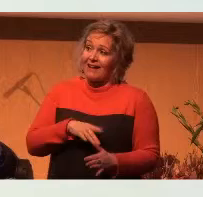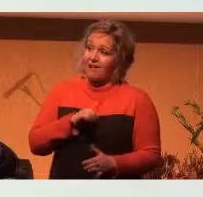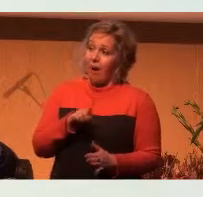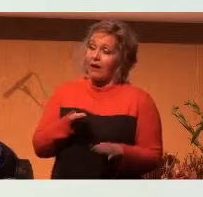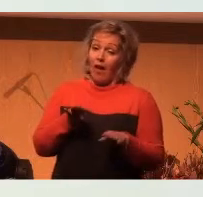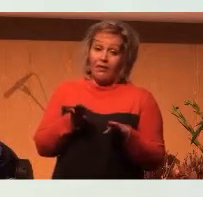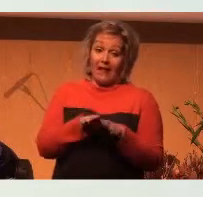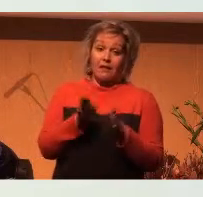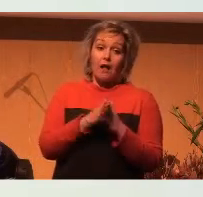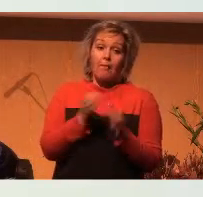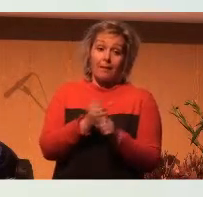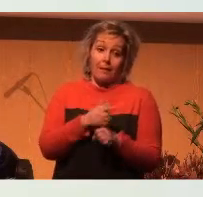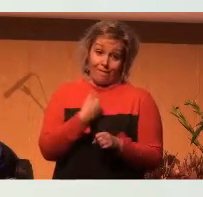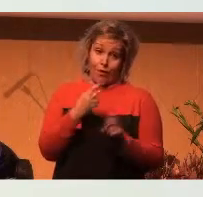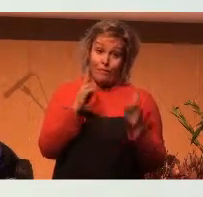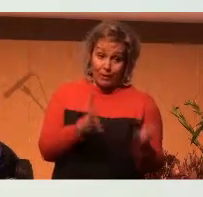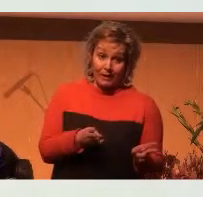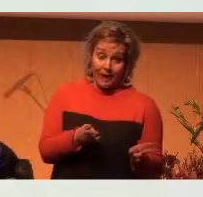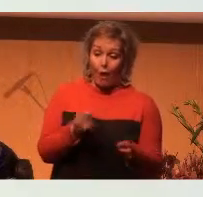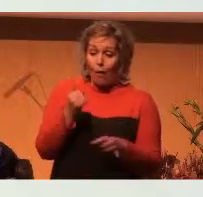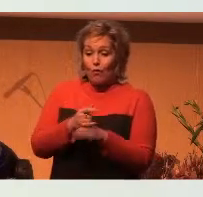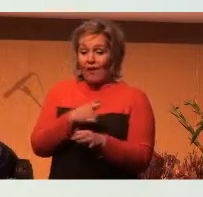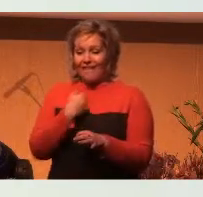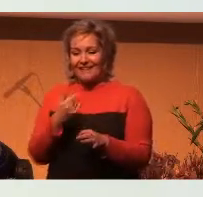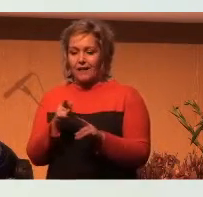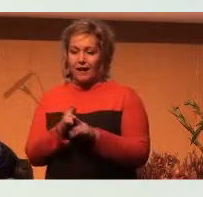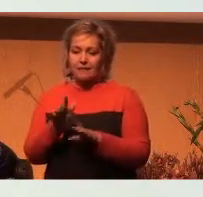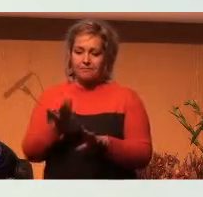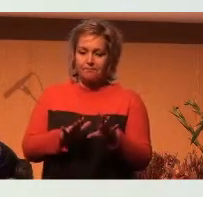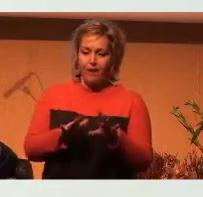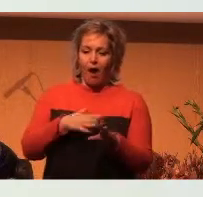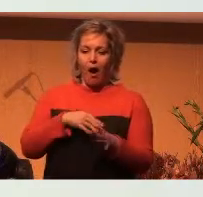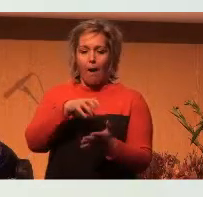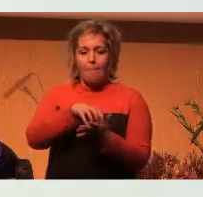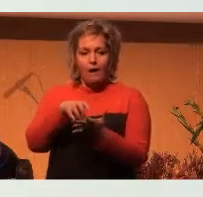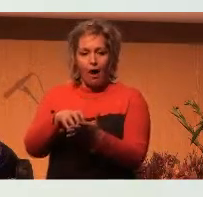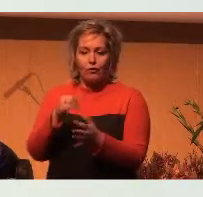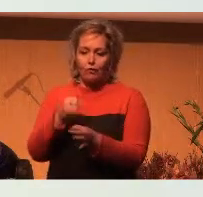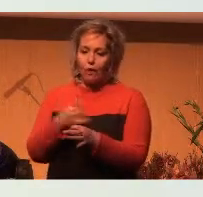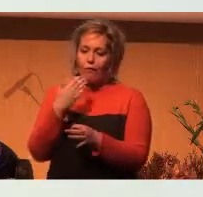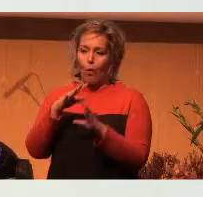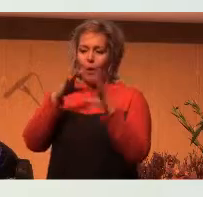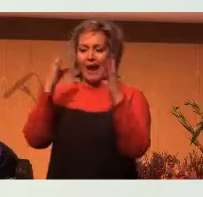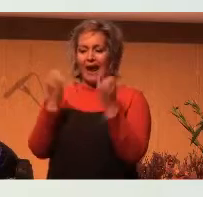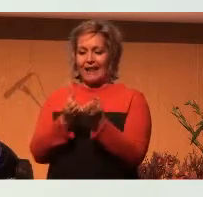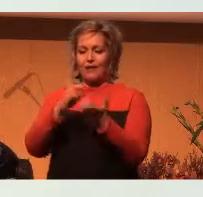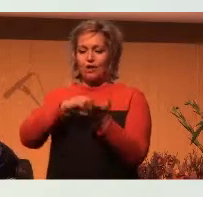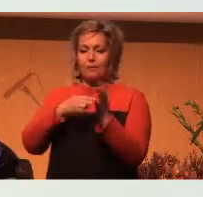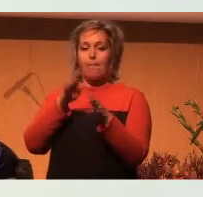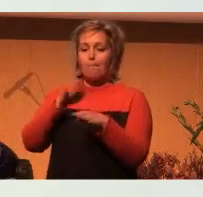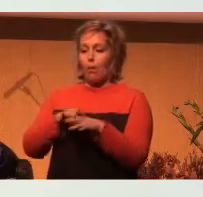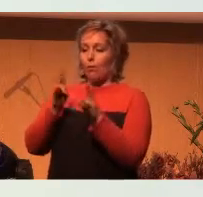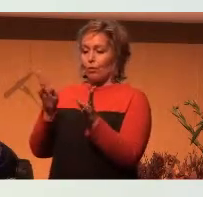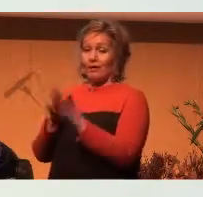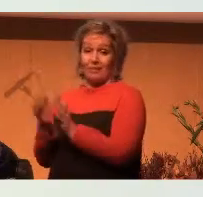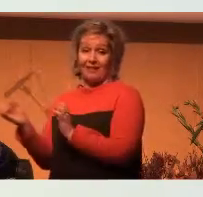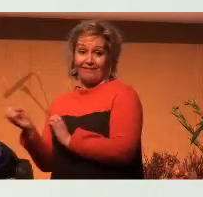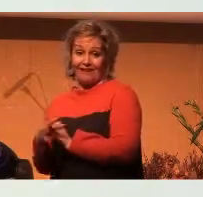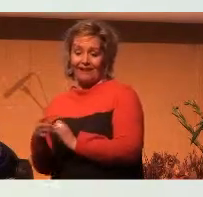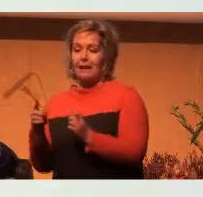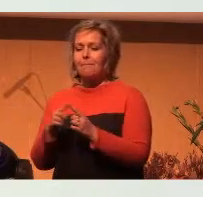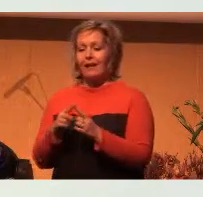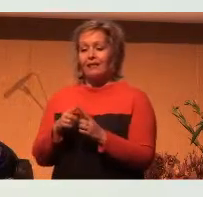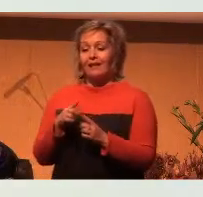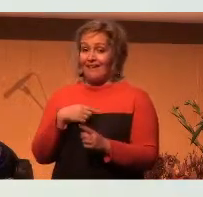tett samarbeid med brukerne våre, om hvordan vi skal rigge apparatet og få til en helhetlig systematikk på brukermedvirkning. Så